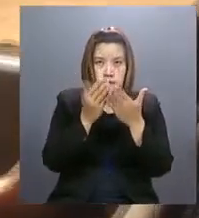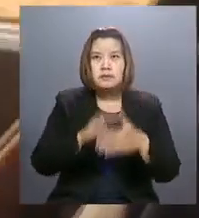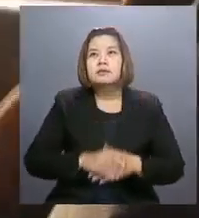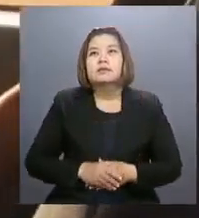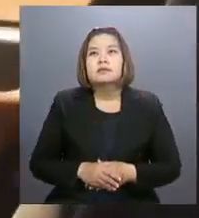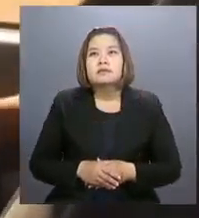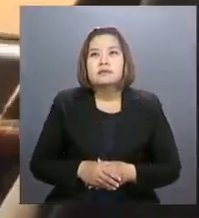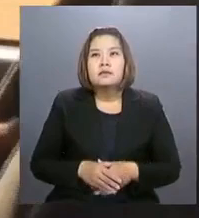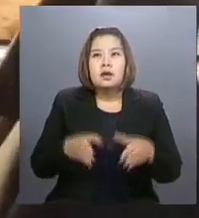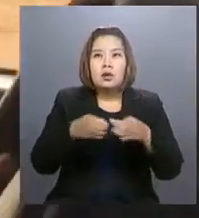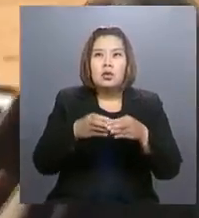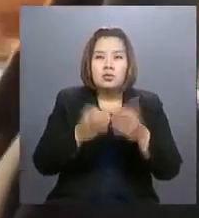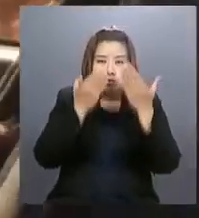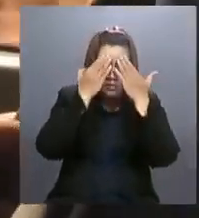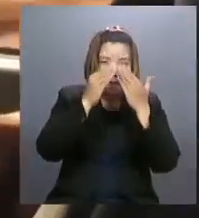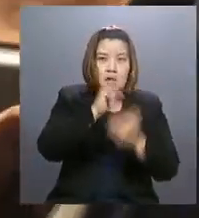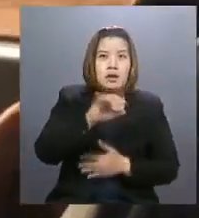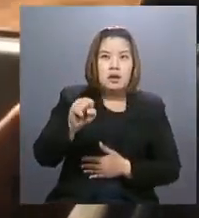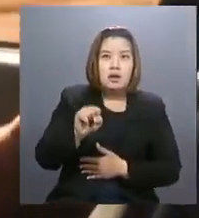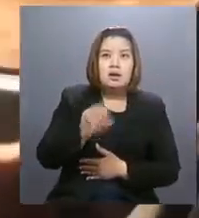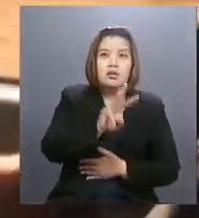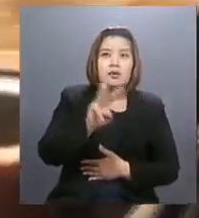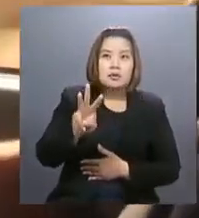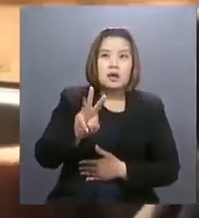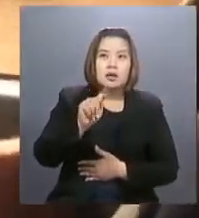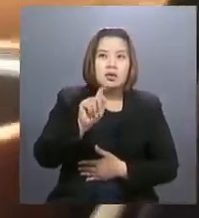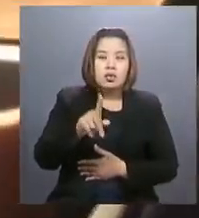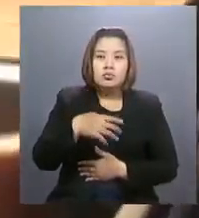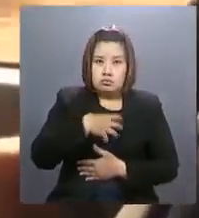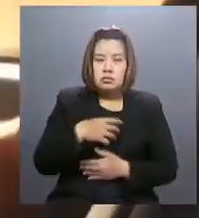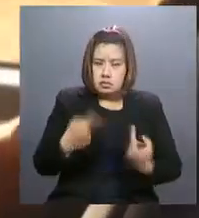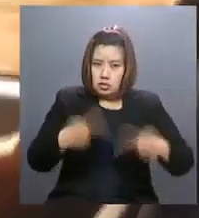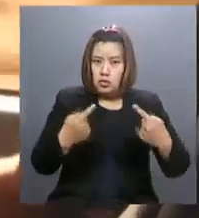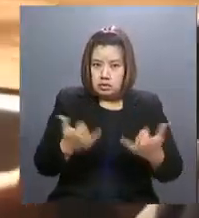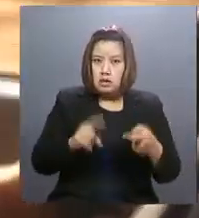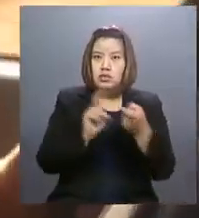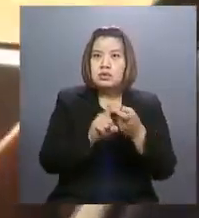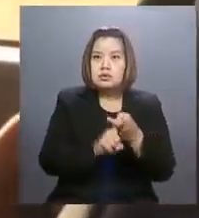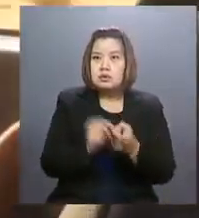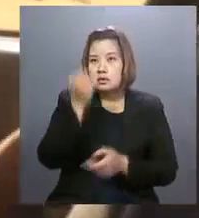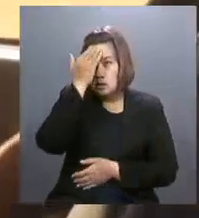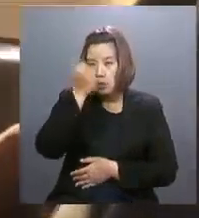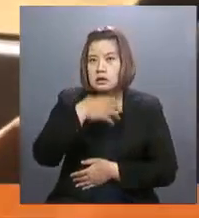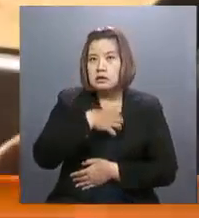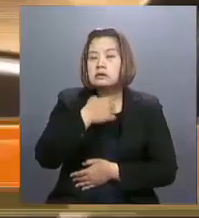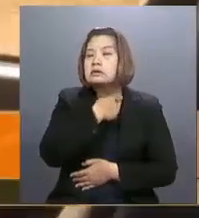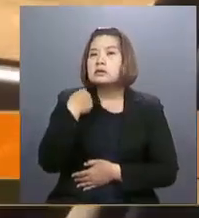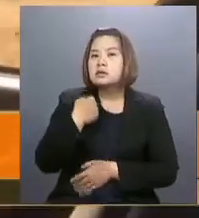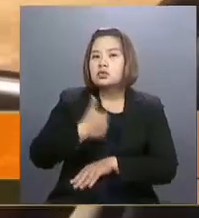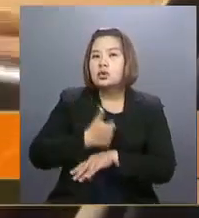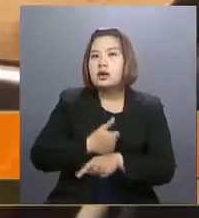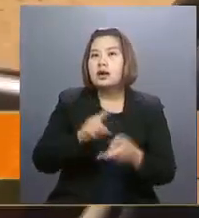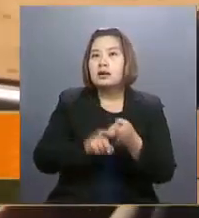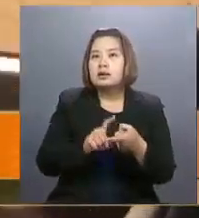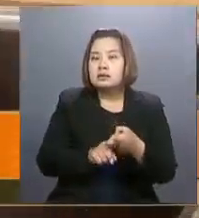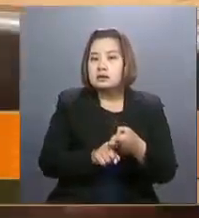กลุ่ม IS ออกประกาศผ่านทางเว็บไซต์ YouTube นะครับว่าจะทำสงครามในรัสเซียพร้อมทั้งขู่ที่จะสังหารนายวลาดิเมียร์ปูตินประธานาธิบ